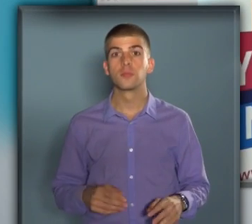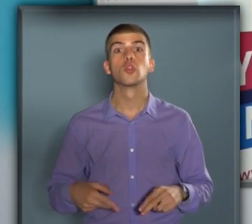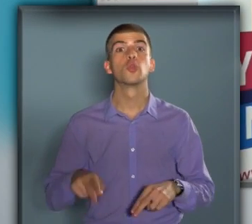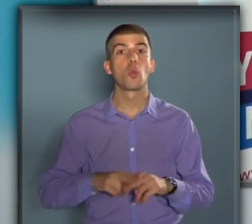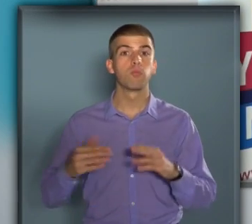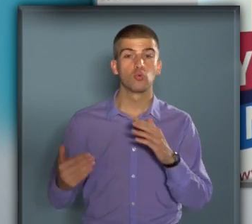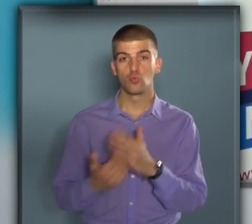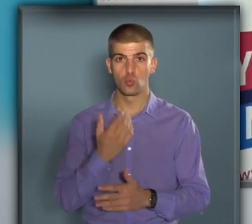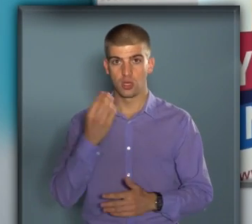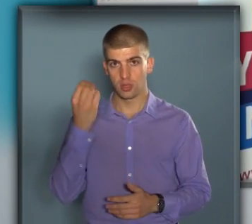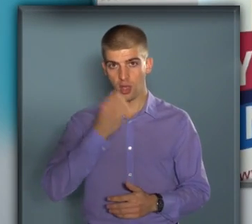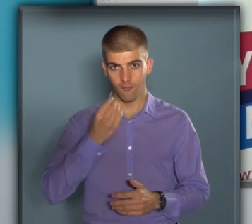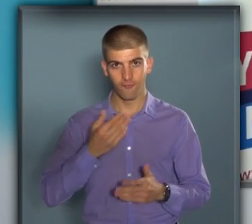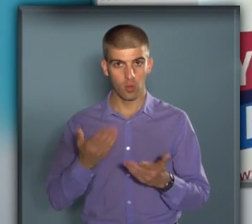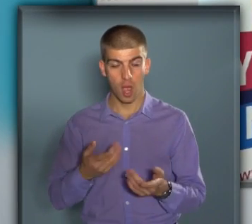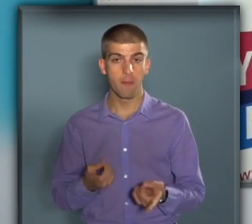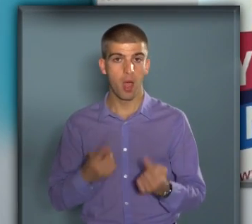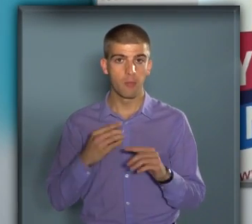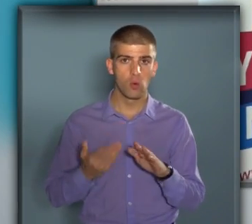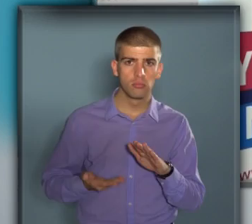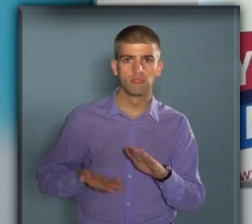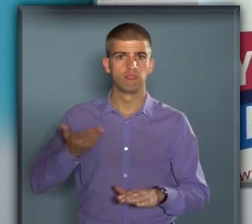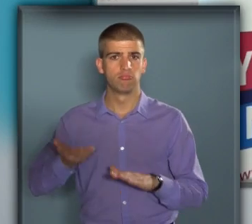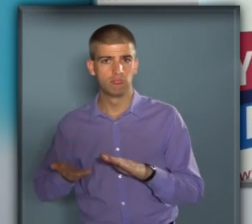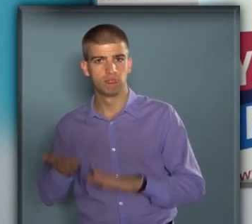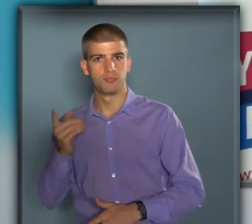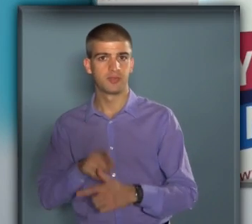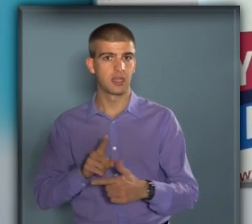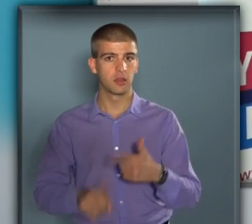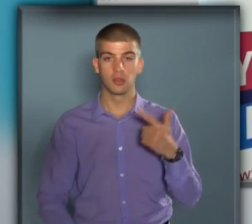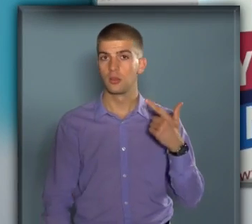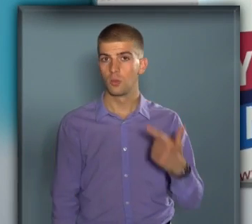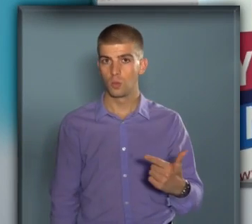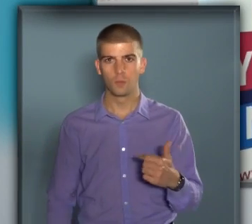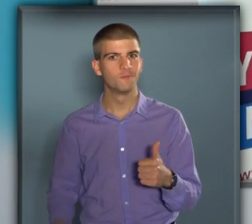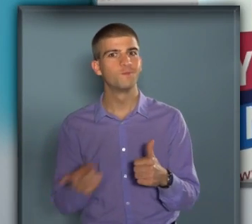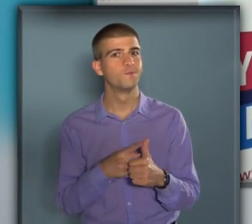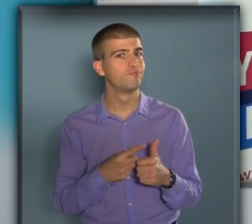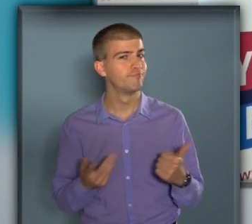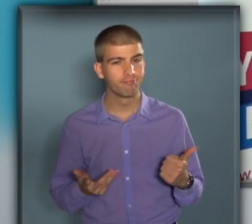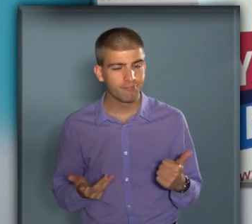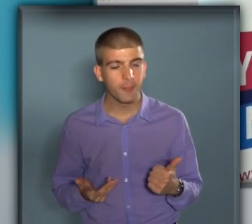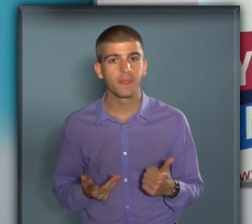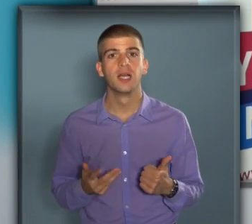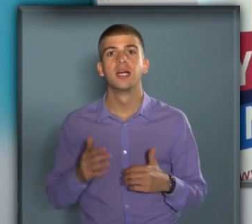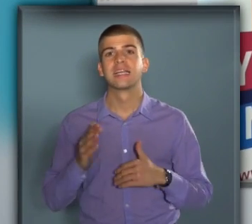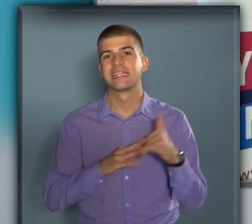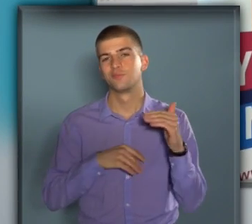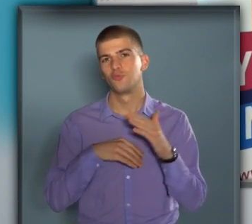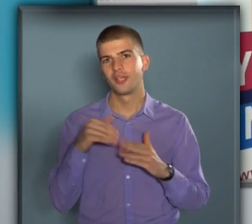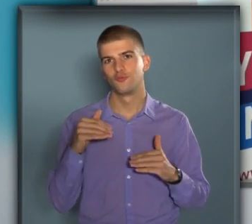tanfolyamunk, amiből most kiemelek kettőt talán, ugye az egyik az, ami a